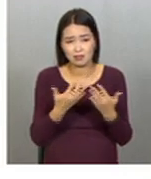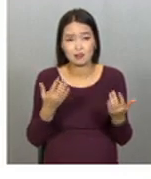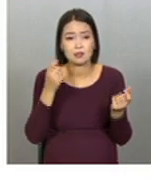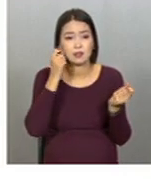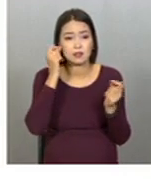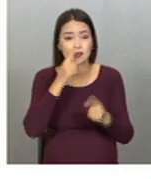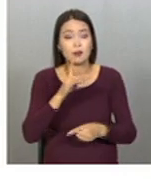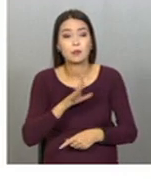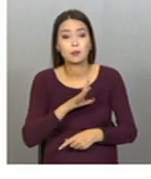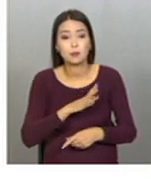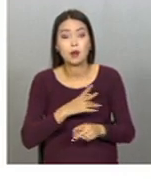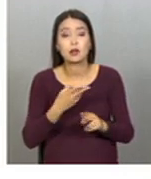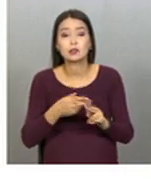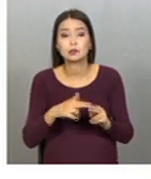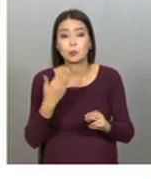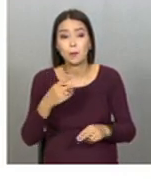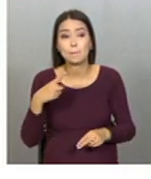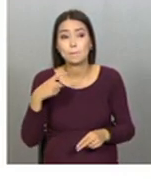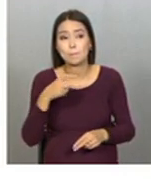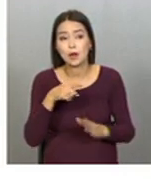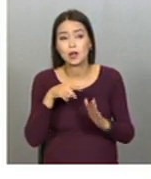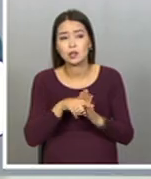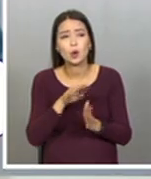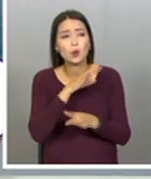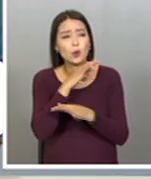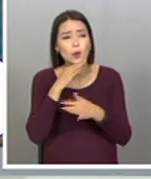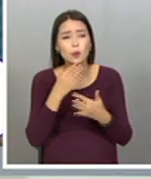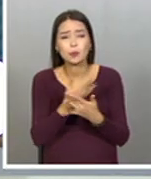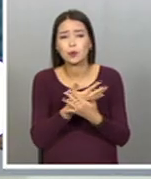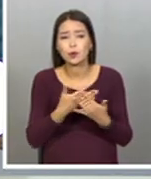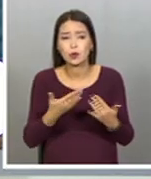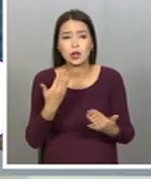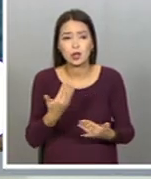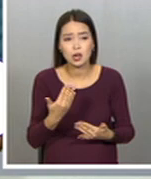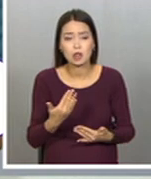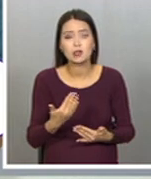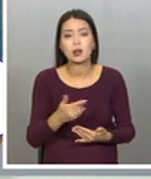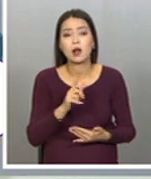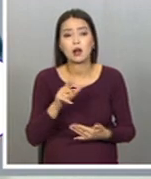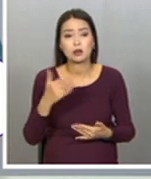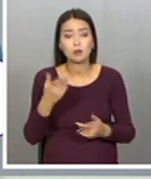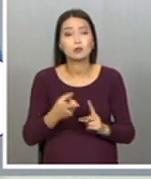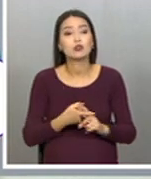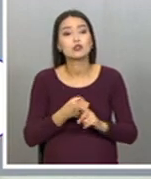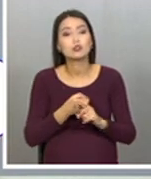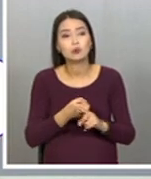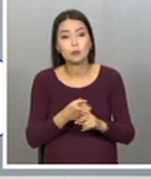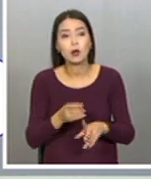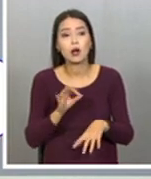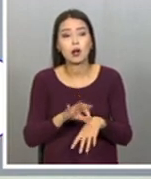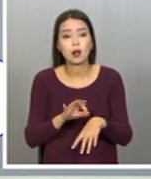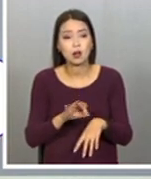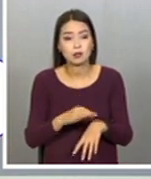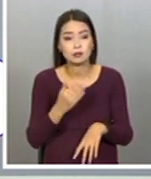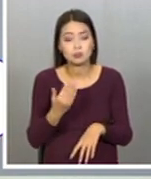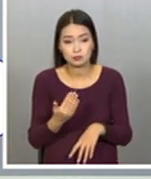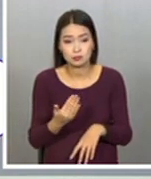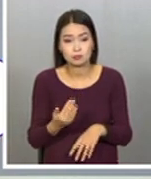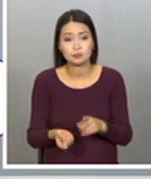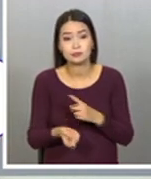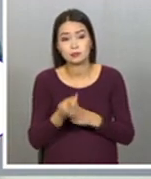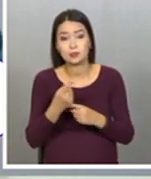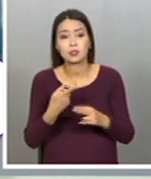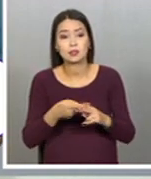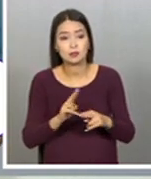Осы бактериялардың да көптеген түрлері адамға жұқпалы аурулардың тасымалдағышы болып келеді.